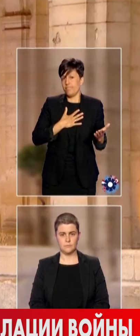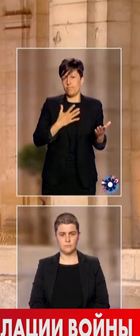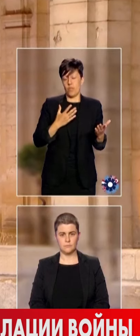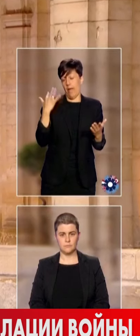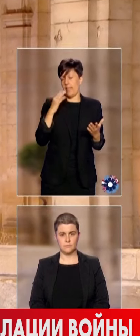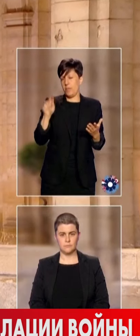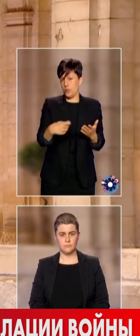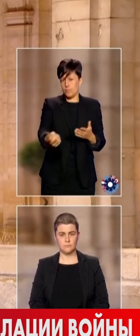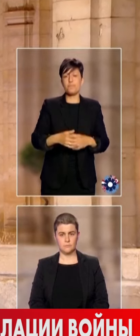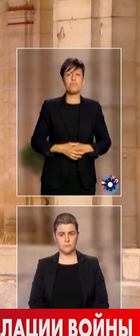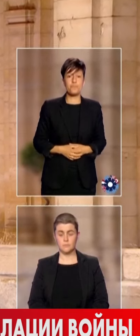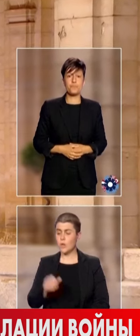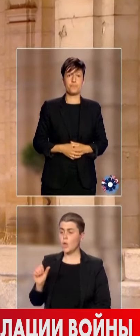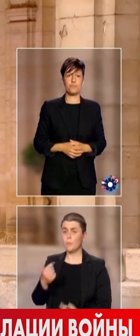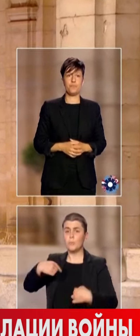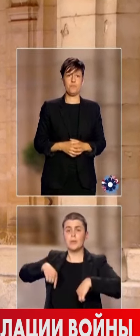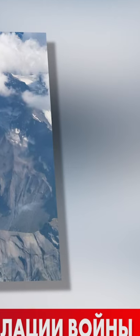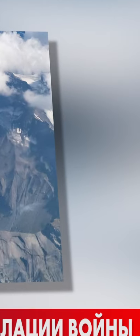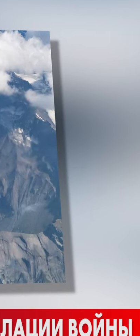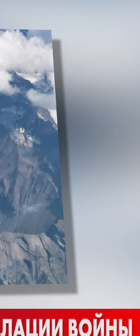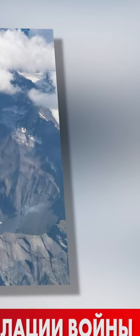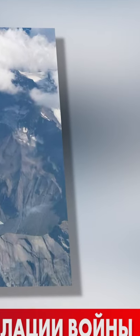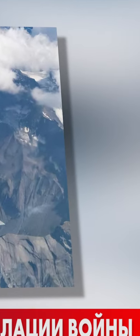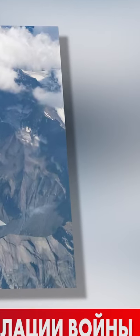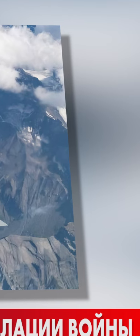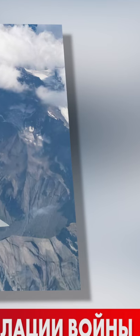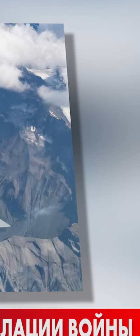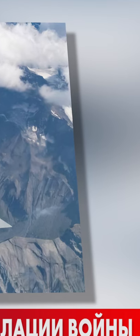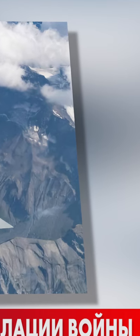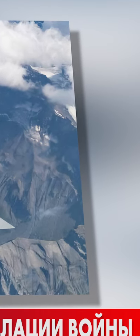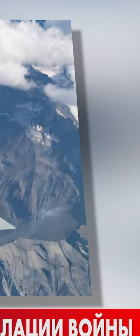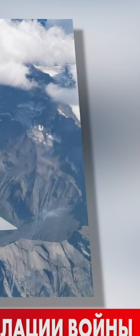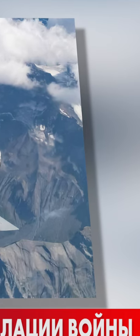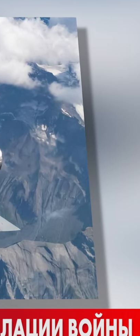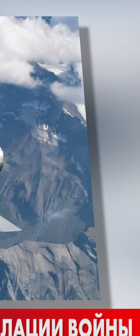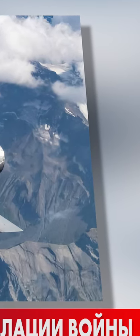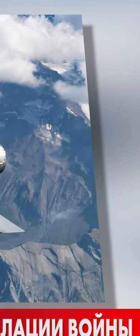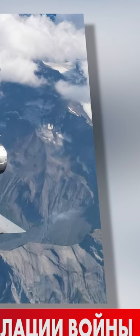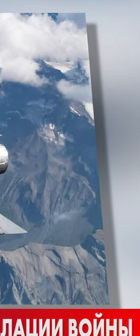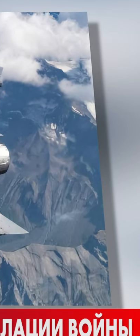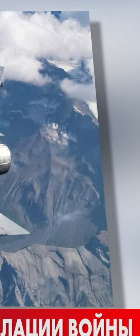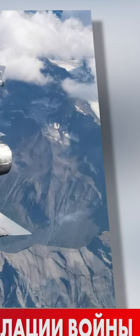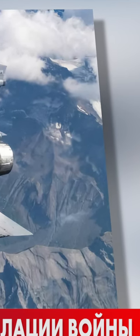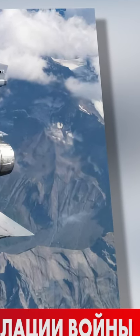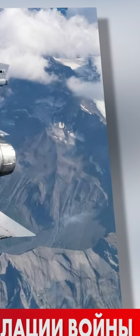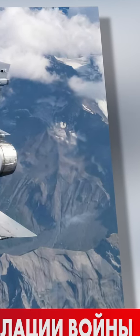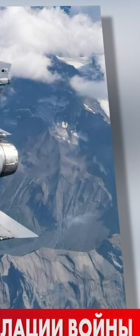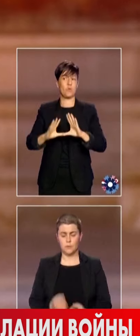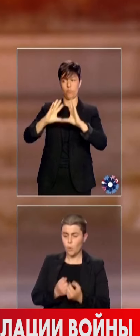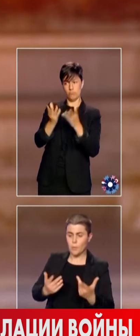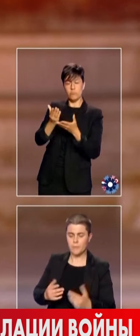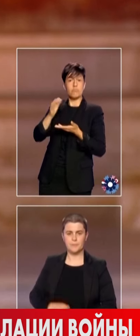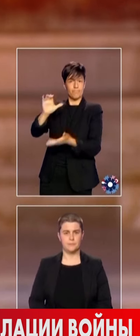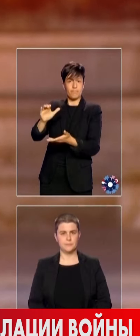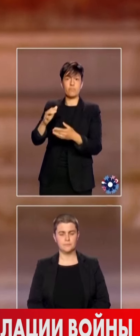ее народом. Макрон подтвердил, что Франция готова передать Украине боевые самолеты «Мираж-2000» и предоставить французских инструкторов